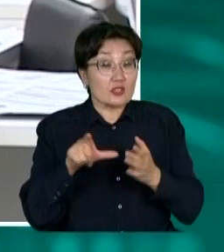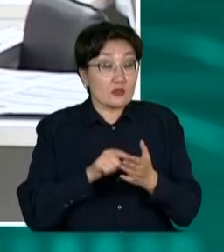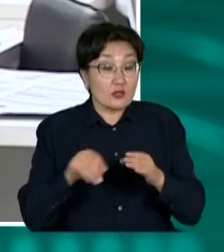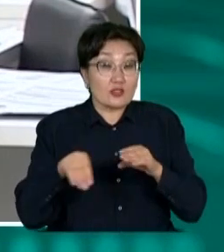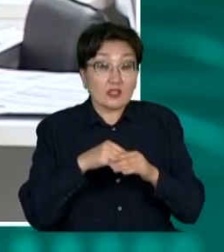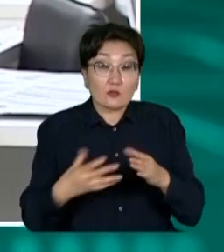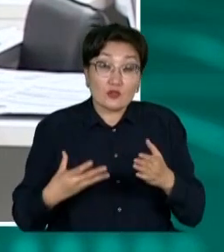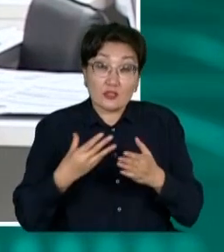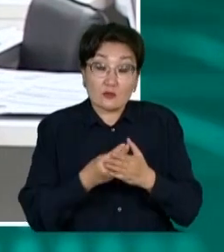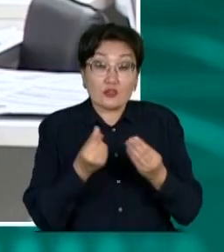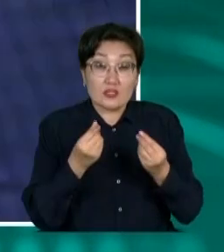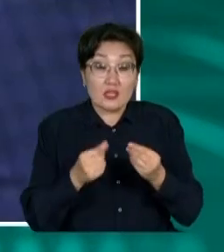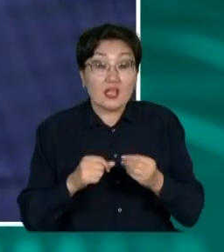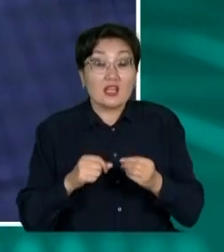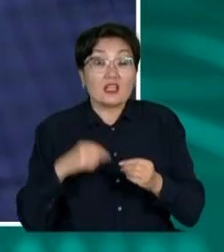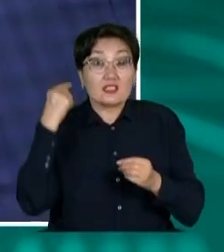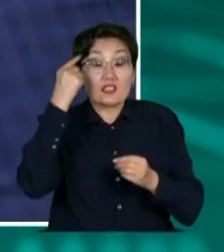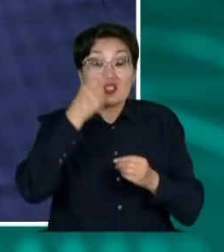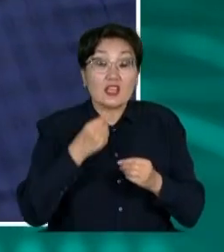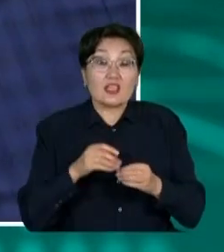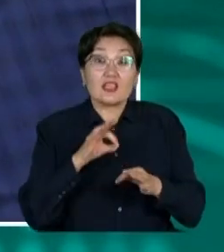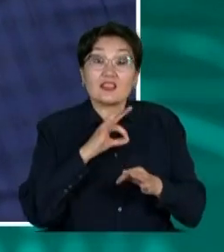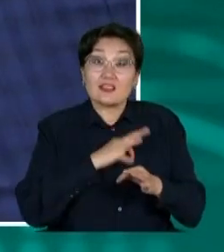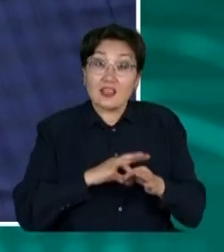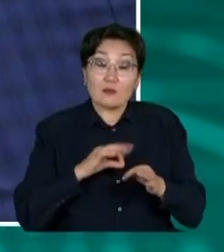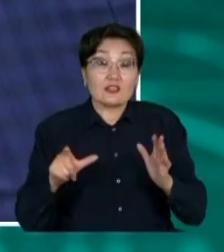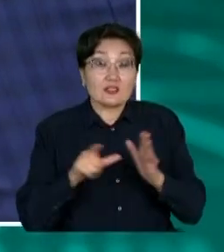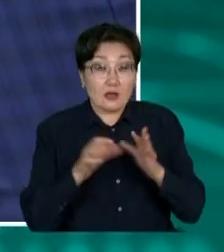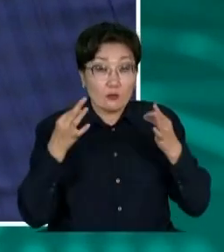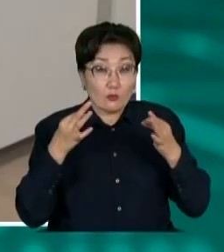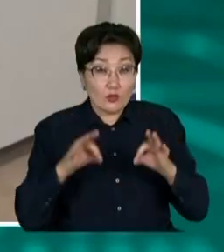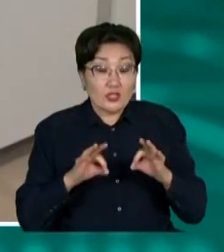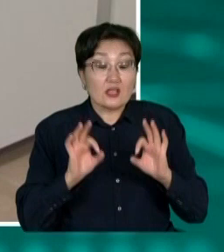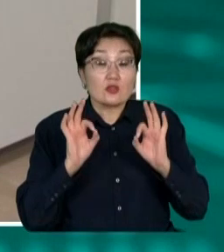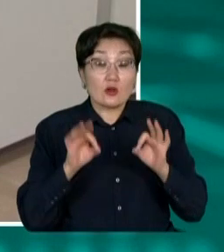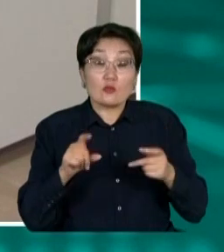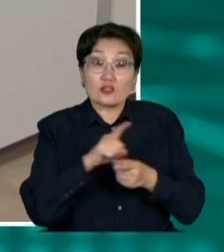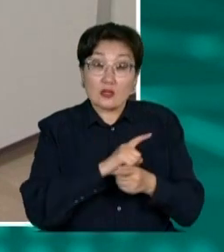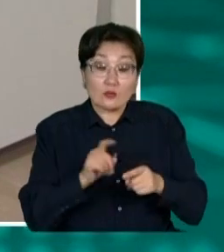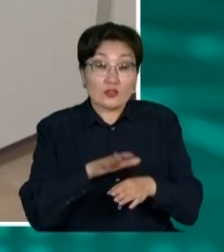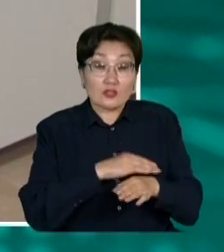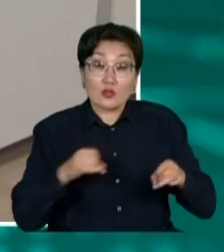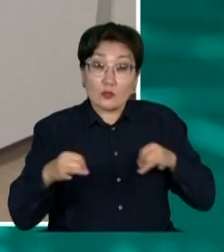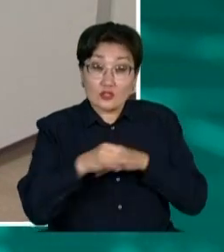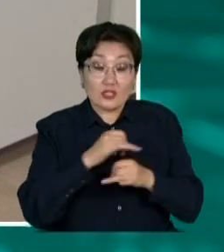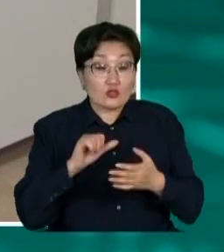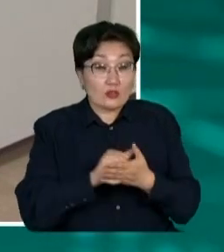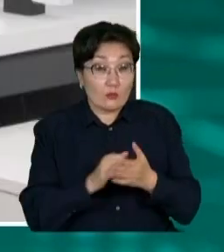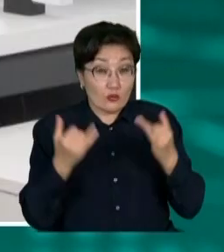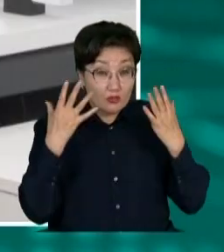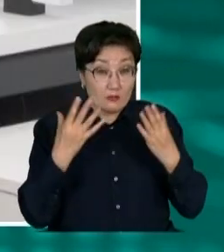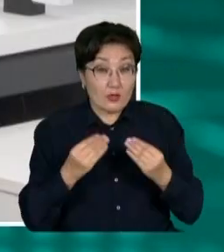қорынан төленетін төлемдерді жеке табыс салығынан босату туралы нормада өзгерген. Жалпы ұзақ талқыға түскен құжат